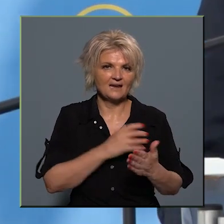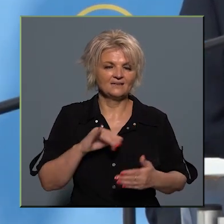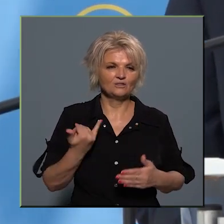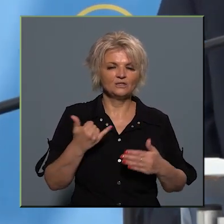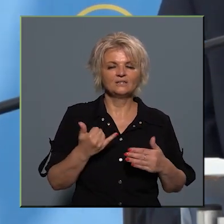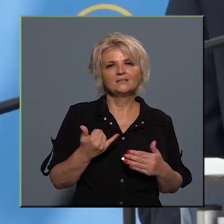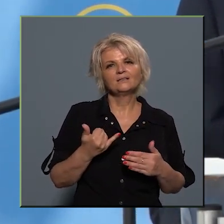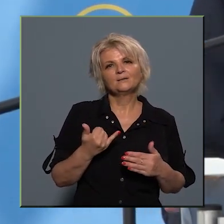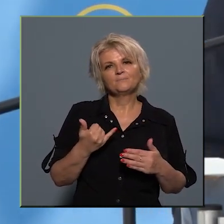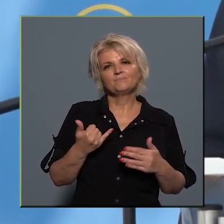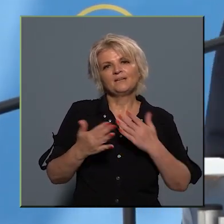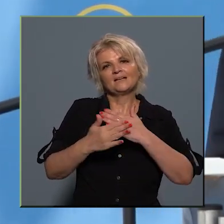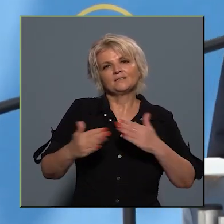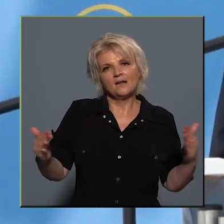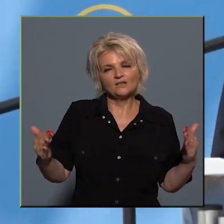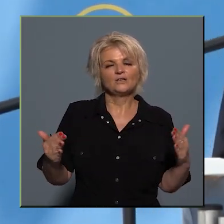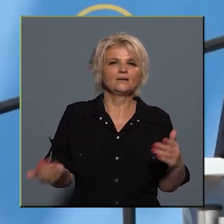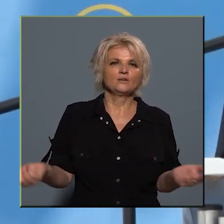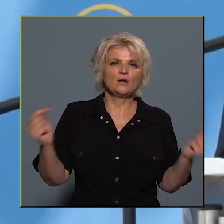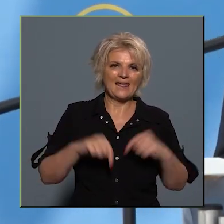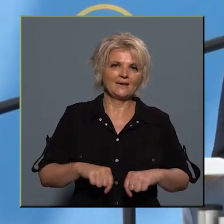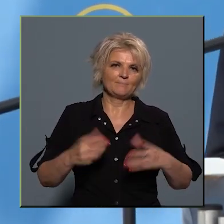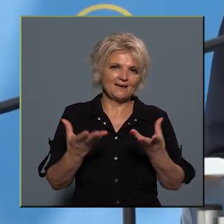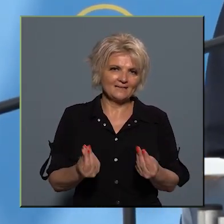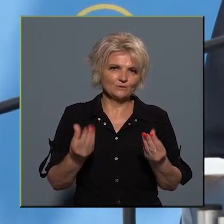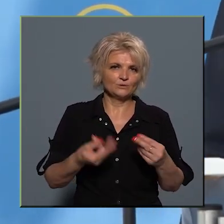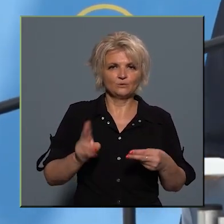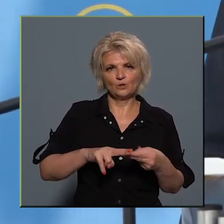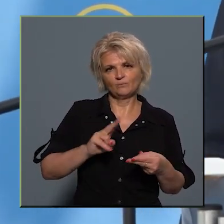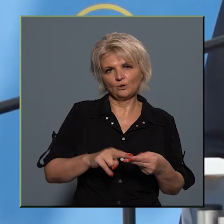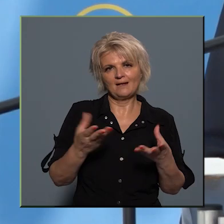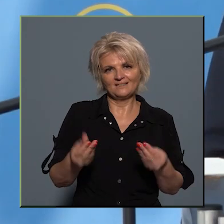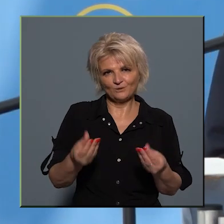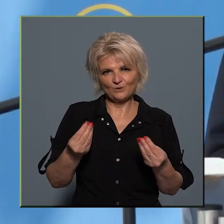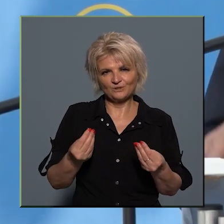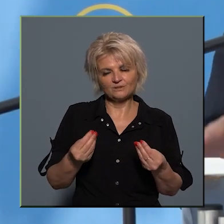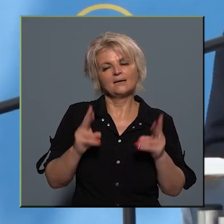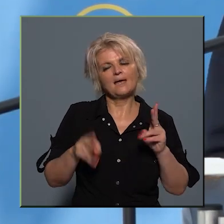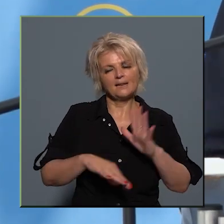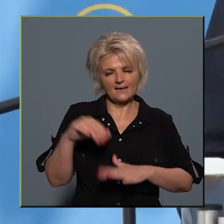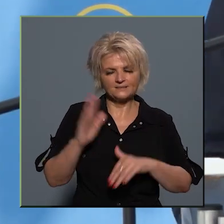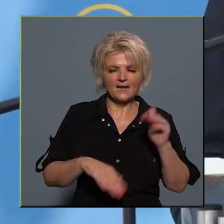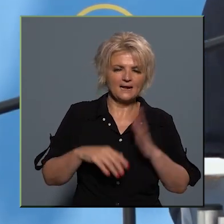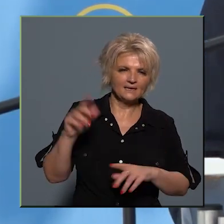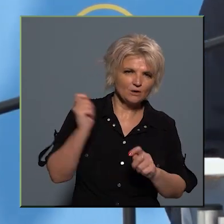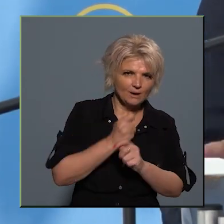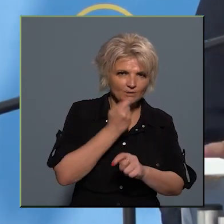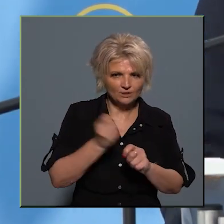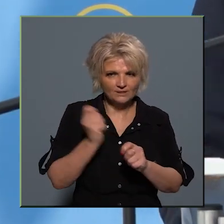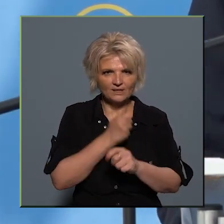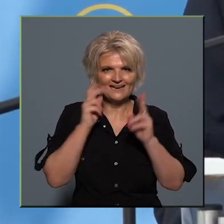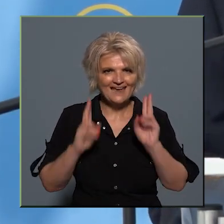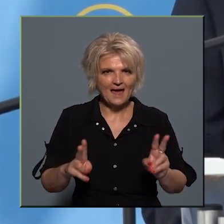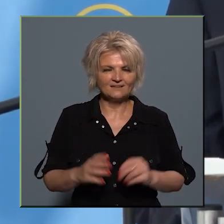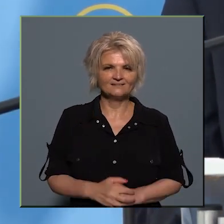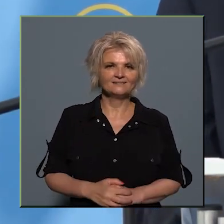szélesebb körben jelennek meg ezek az eszközök, amelyeket természetesen kezelni kell, karbantartani kell, de